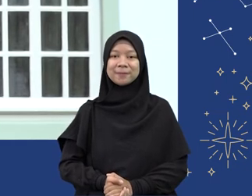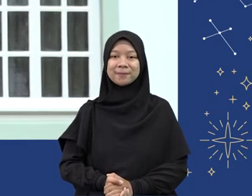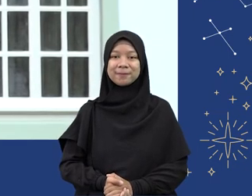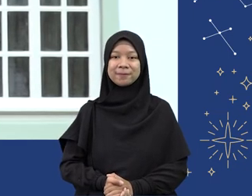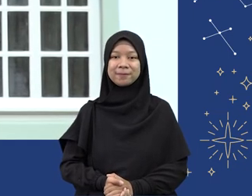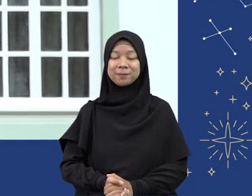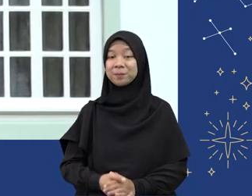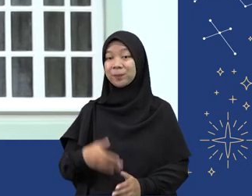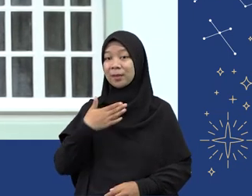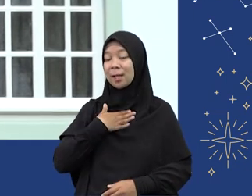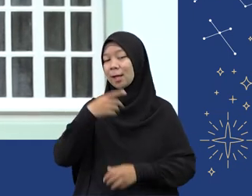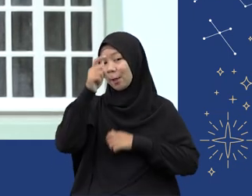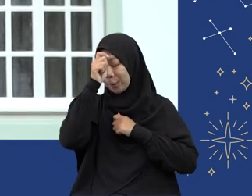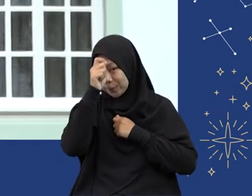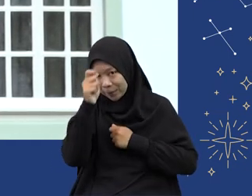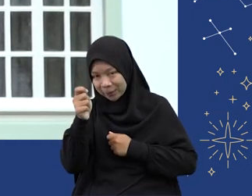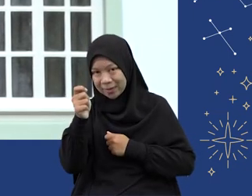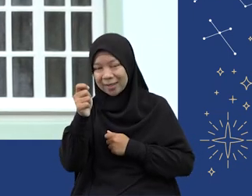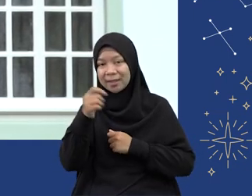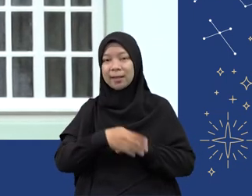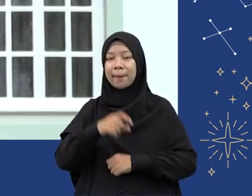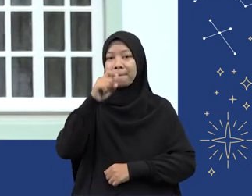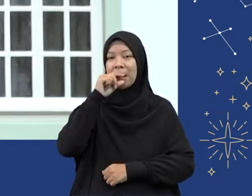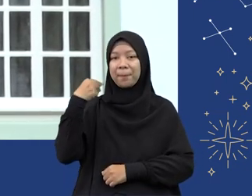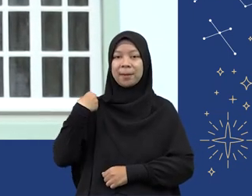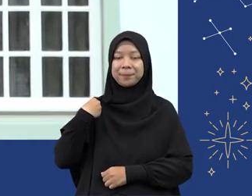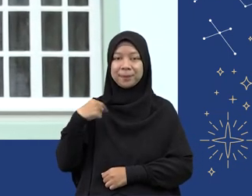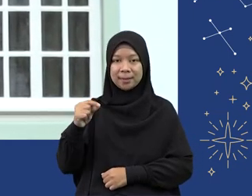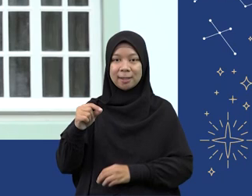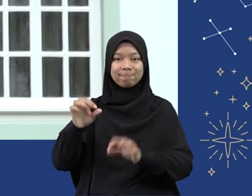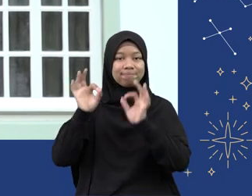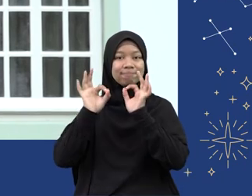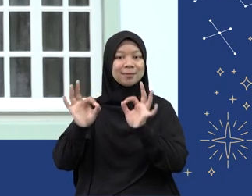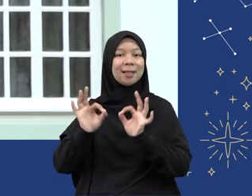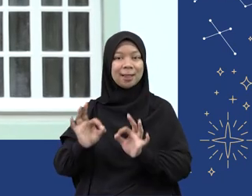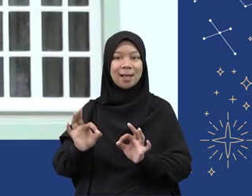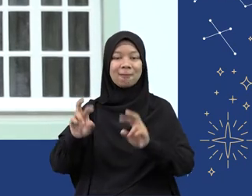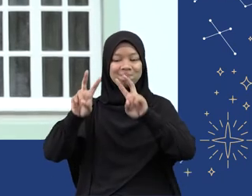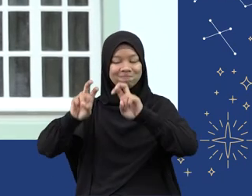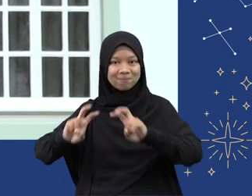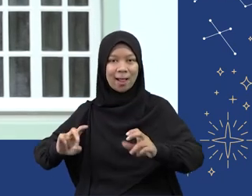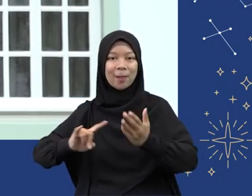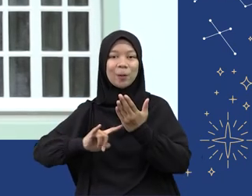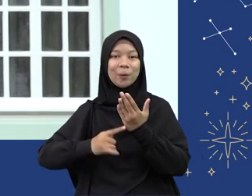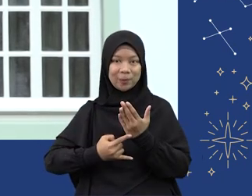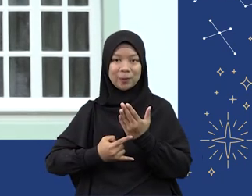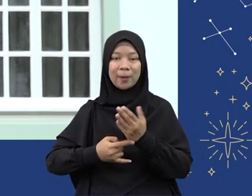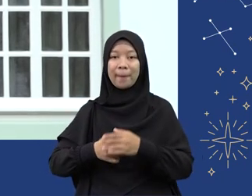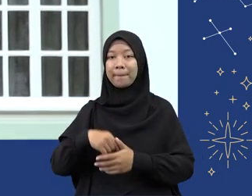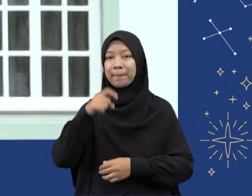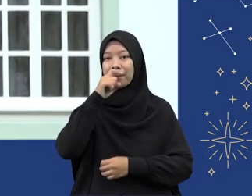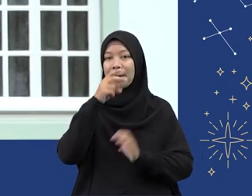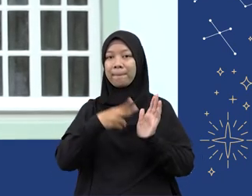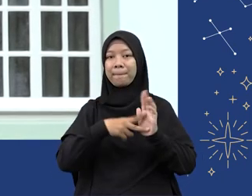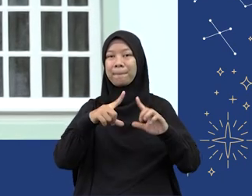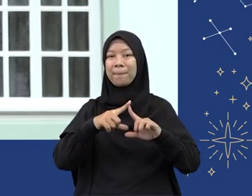yang saya hormati Bapak menteri pendidikan dan riset teknologi paradigma